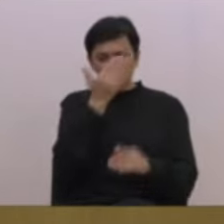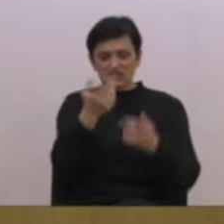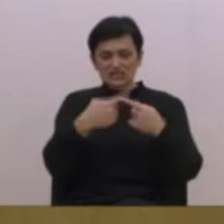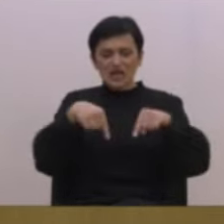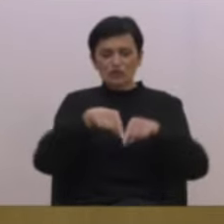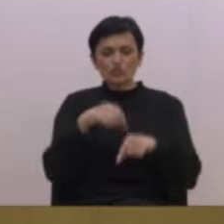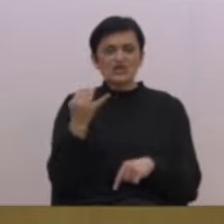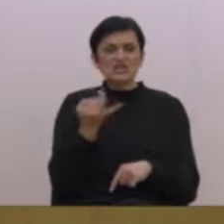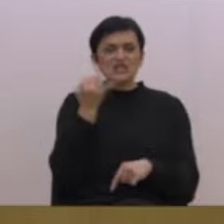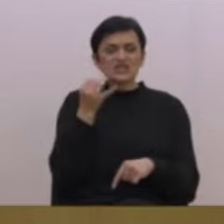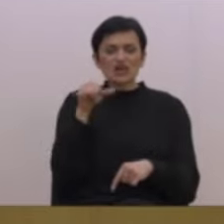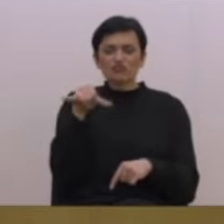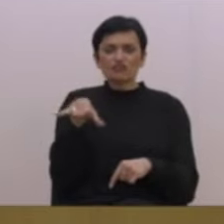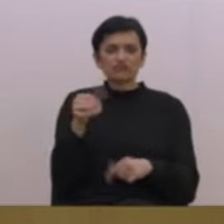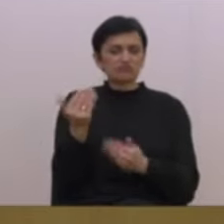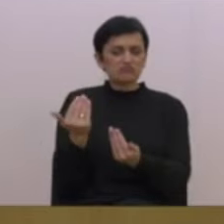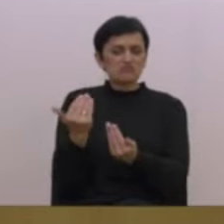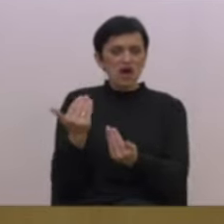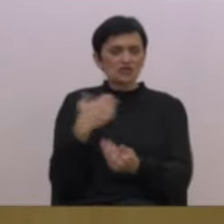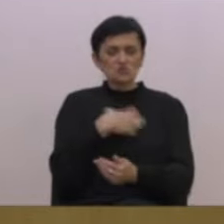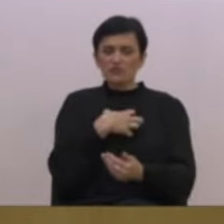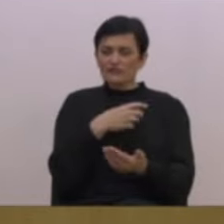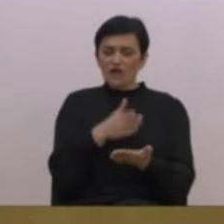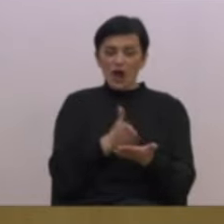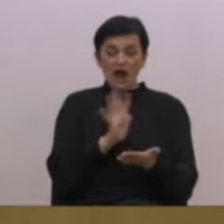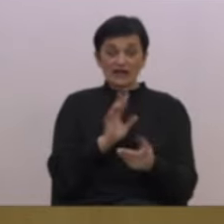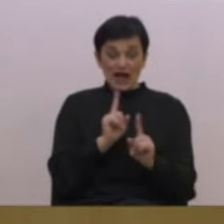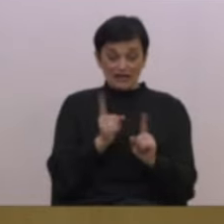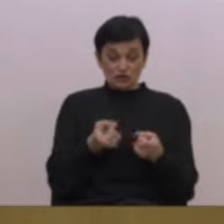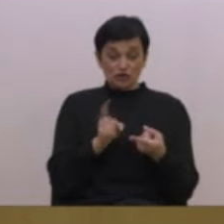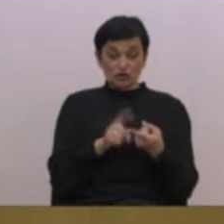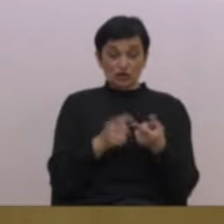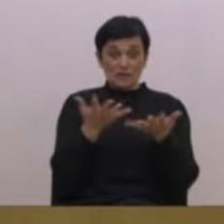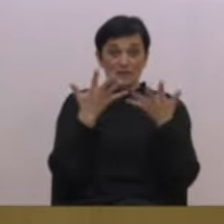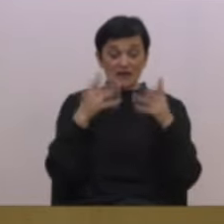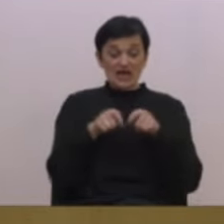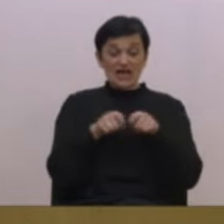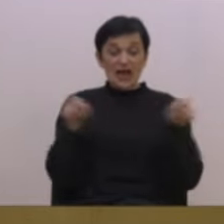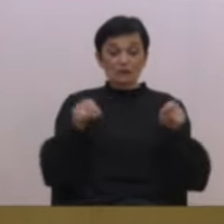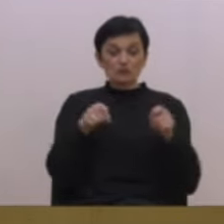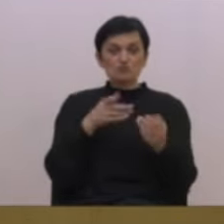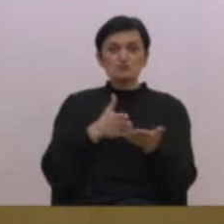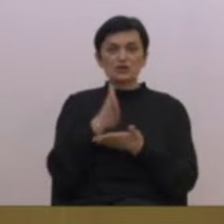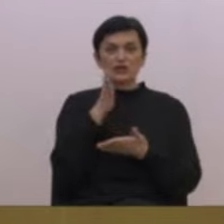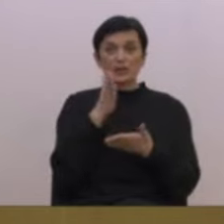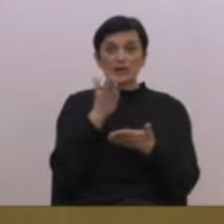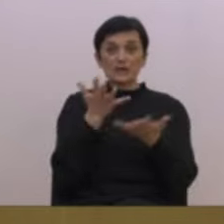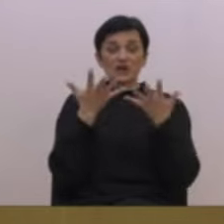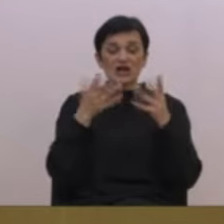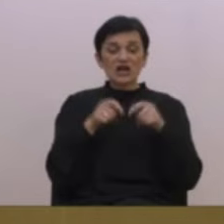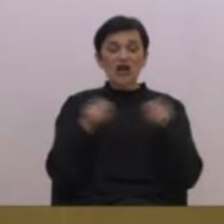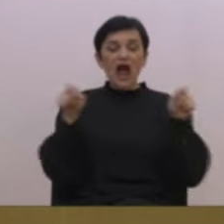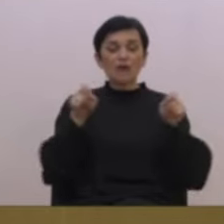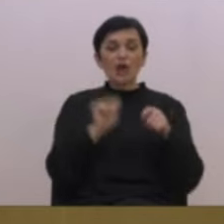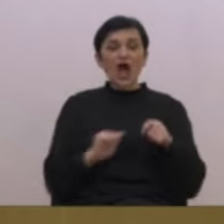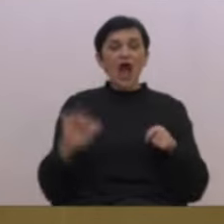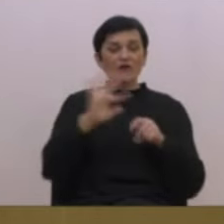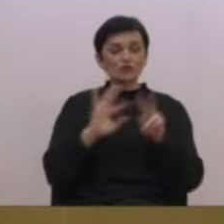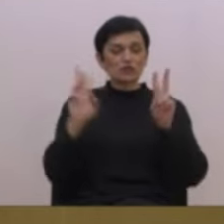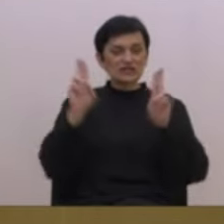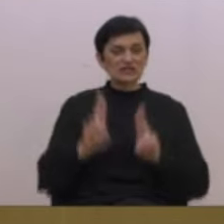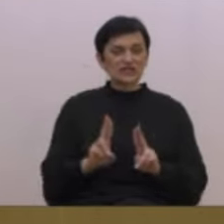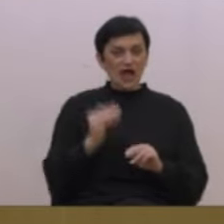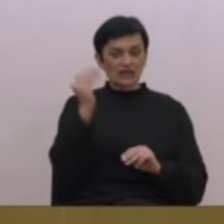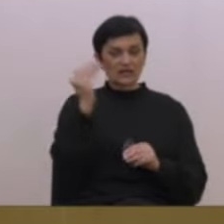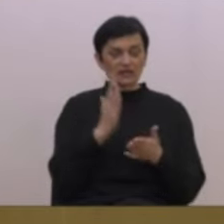საზოგადოების ინტერესები არ არის მათთვის მნიშვნელოვანი. რაც შეეხება გამჭვირვალობის პრინციპს, გამჭვირვალობა ეს არის ევროპული სტანდარტი